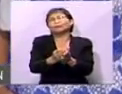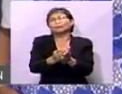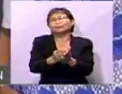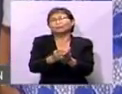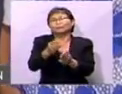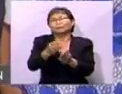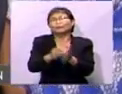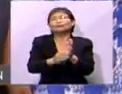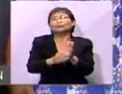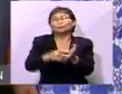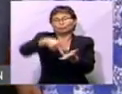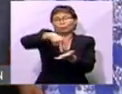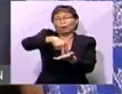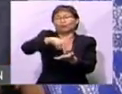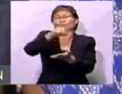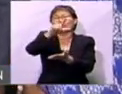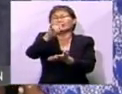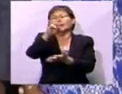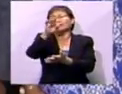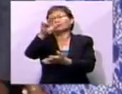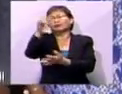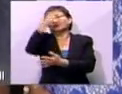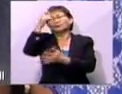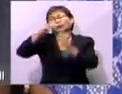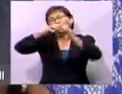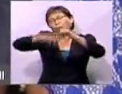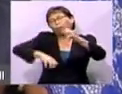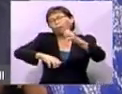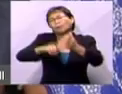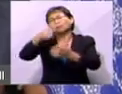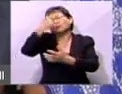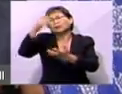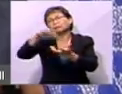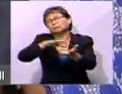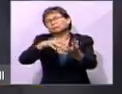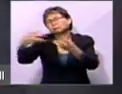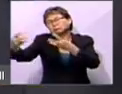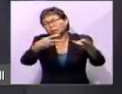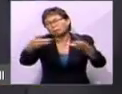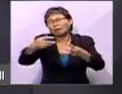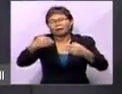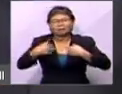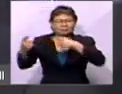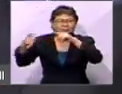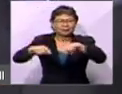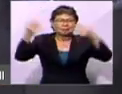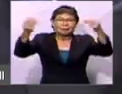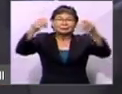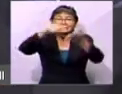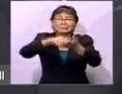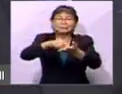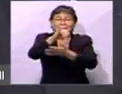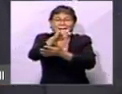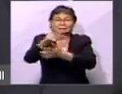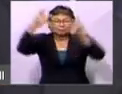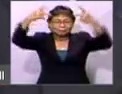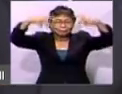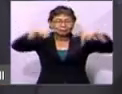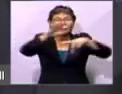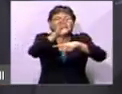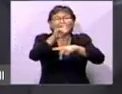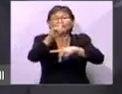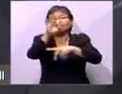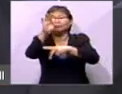kembali Liberia selepas kemusnahan akibat peperangan. Turut hadir pada majlis ini ialah Presiden